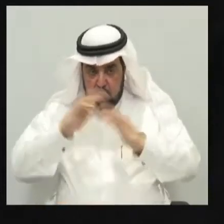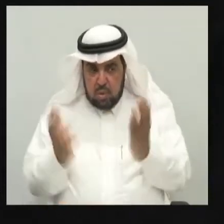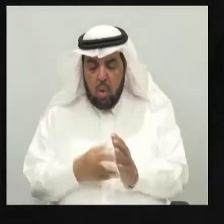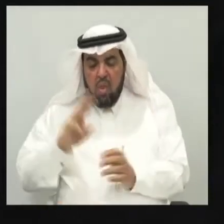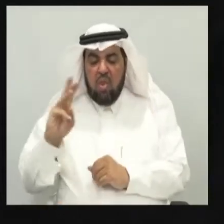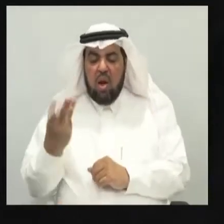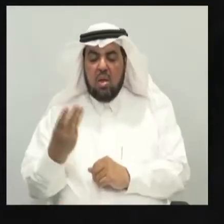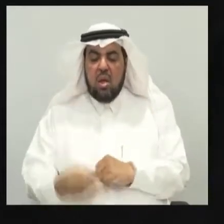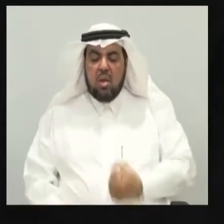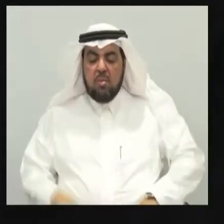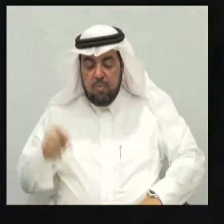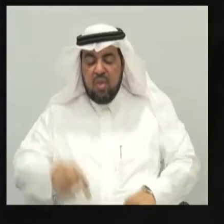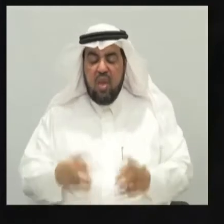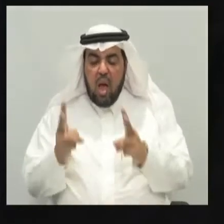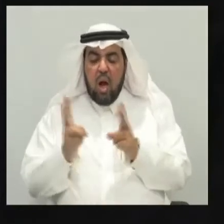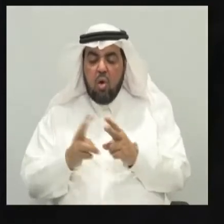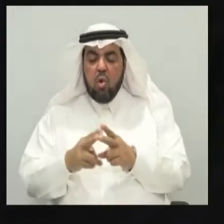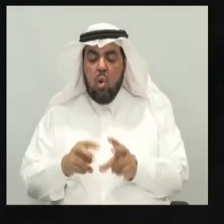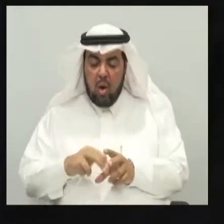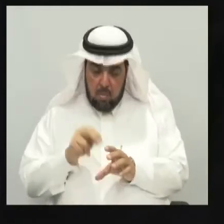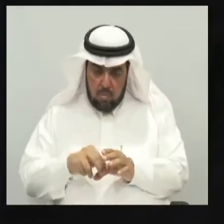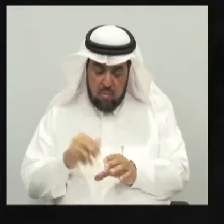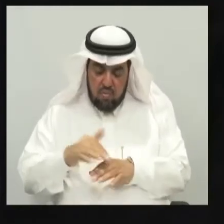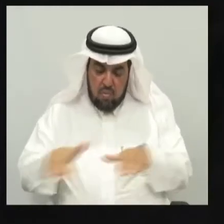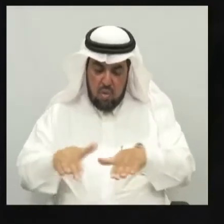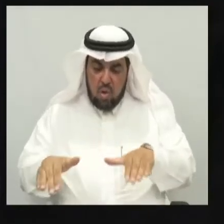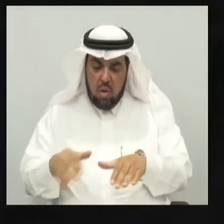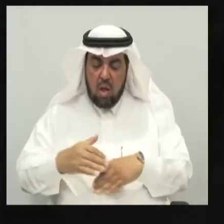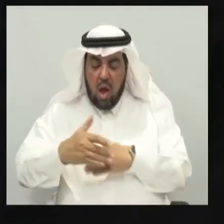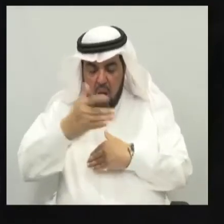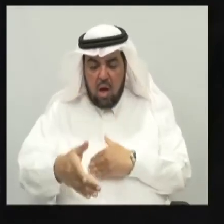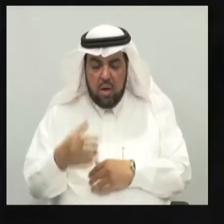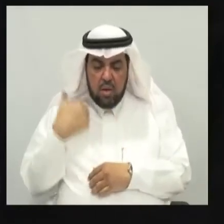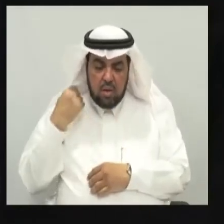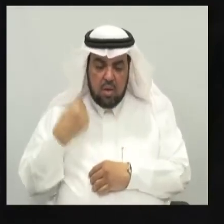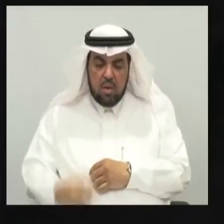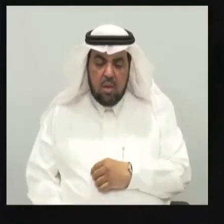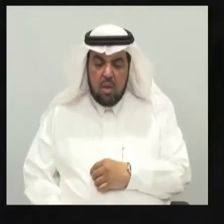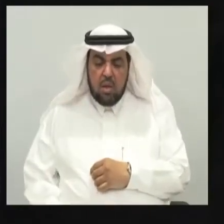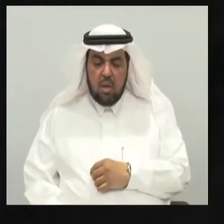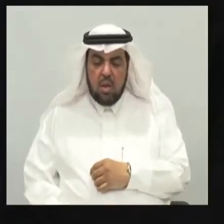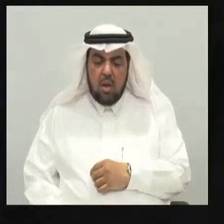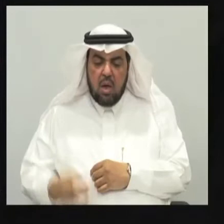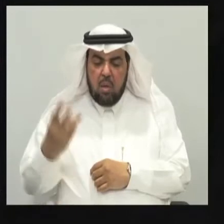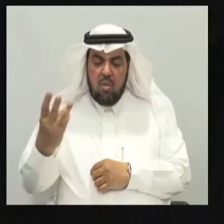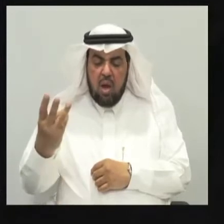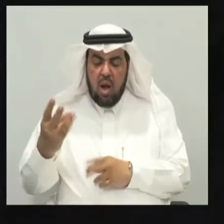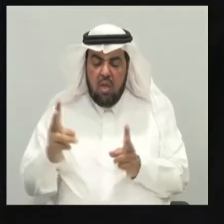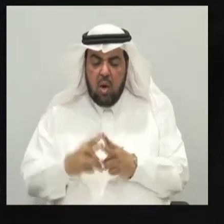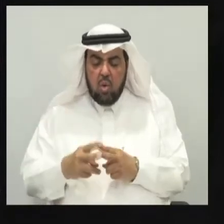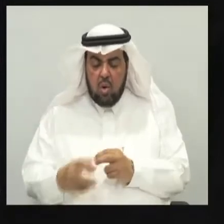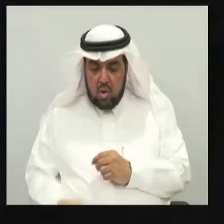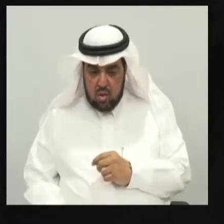عشر كم يتواجد لديها إلكترون في مستوى الطاقة الخارجي؟ فقط نأخذ ماذا؟ الثلاثة، ثلاثة